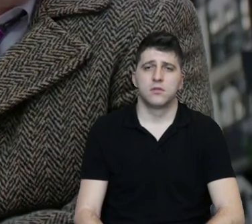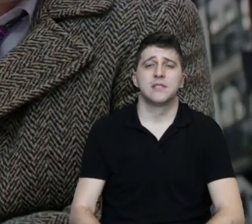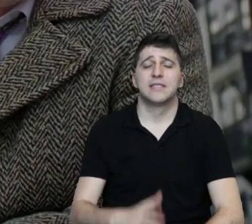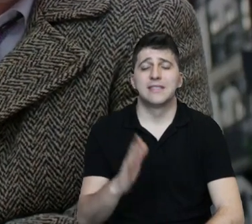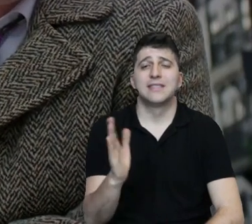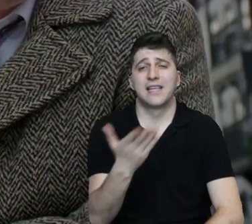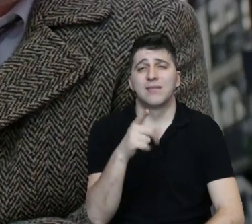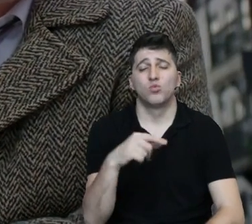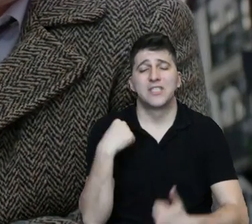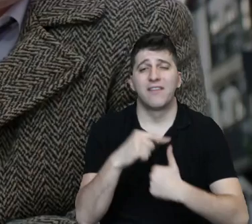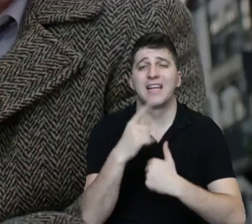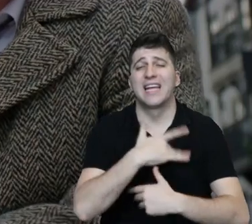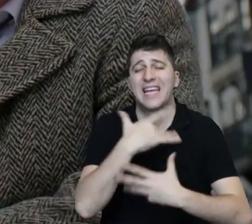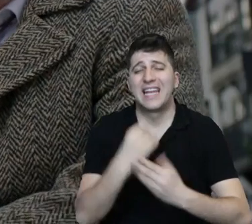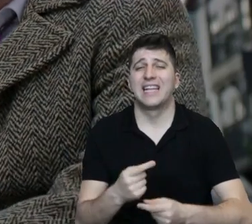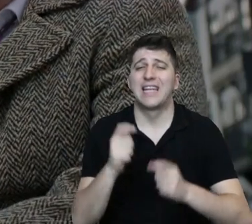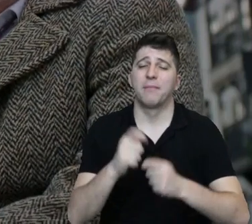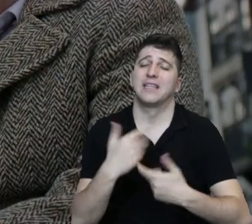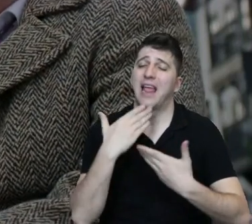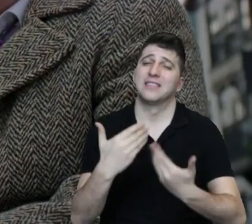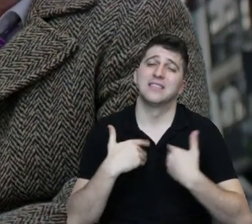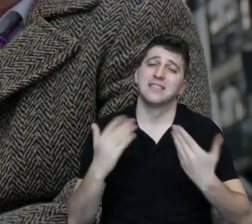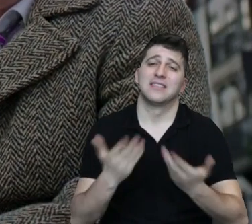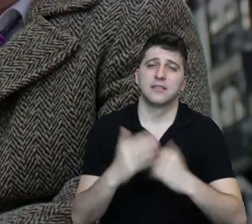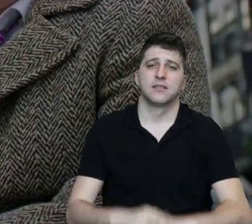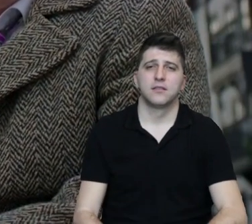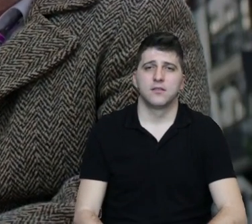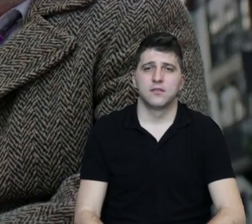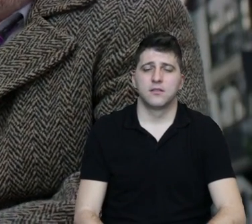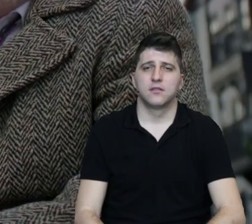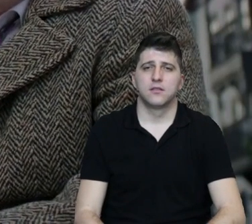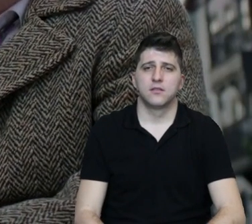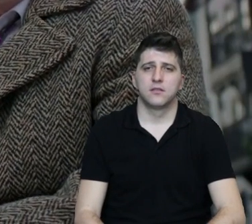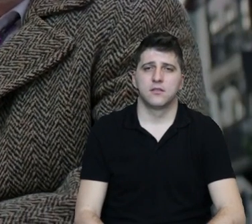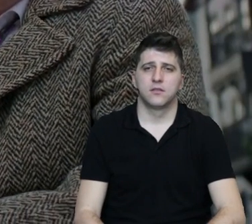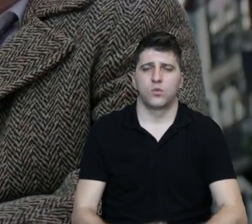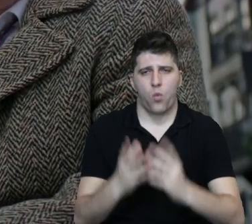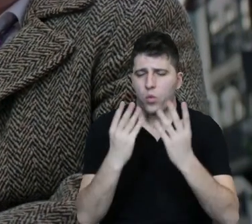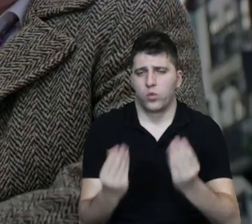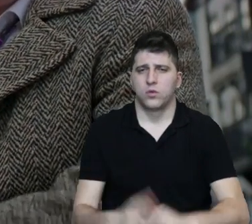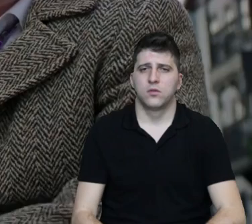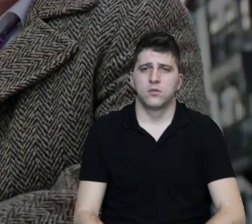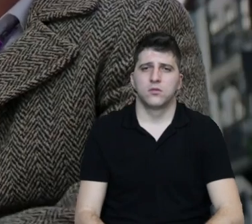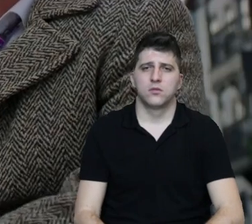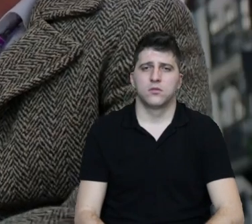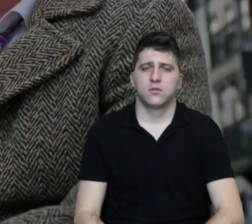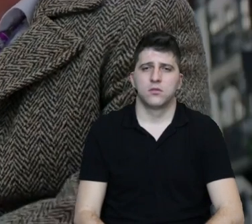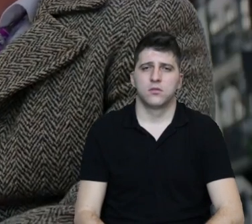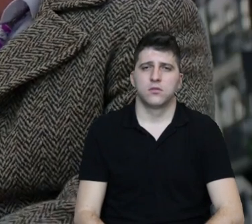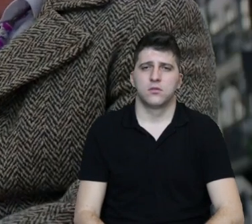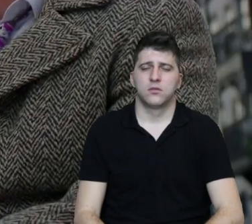Neyse canım, bu sefer de bir iyilik yaptık, denize attık deriz. Karşısında biri varmış gibi bakıyor. Olur.